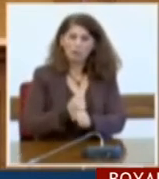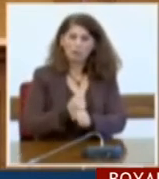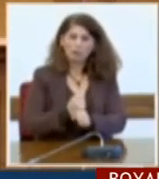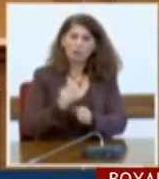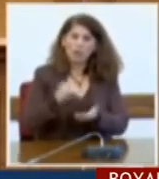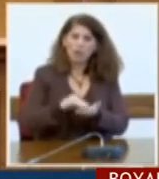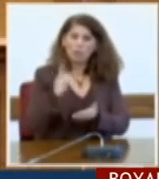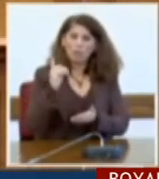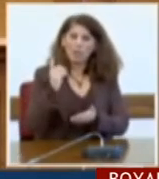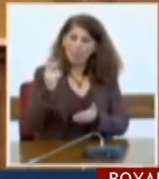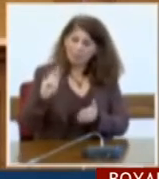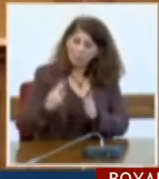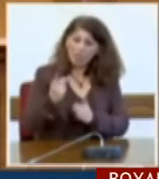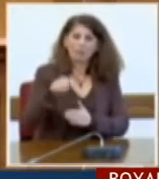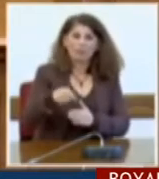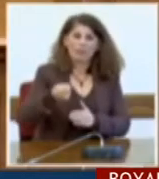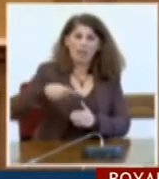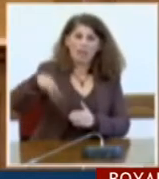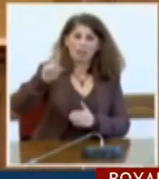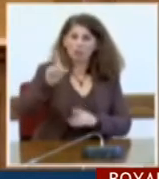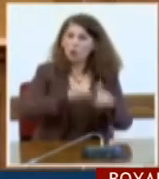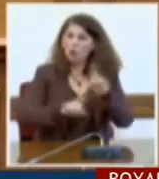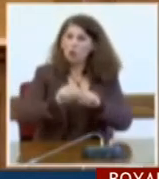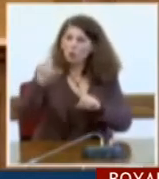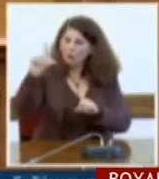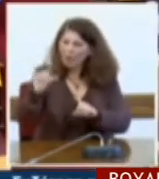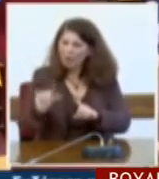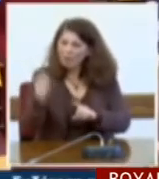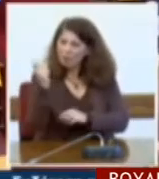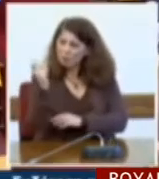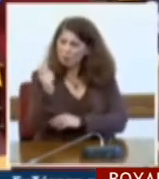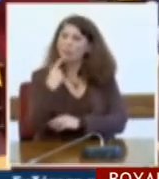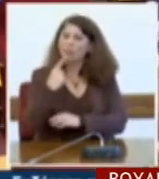δεύτερη αύξηση για τους χαμηλόμισθους συμπολίτες μας.